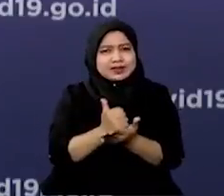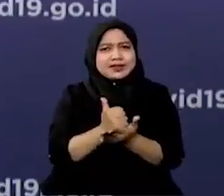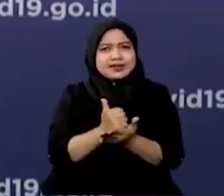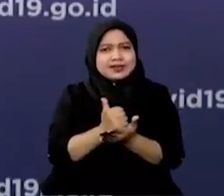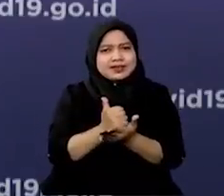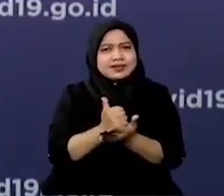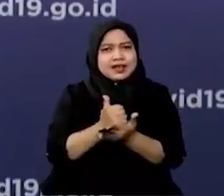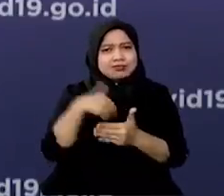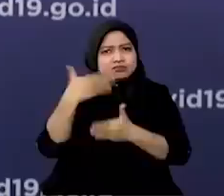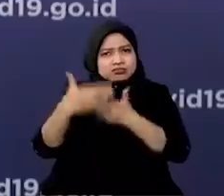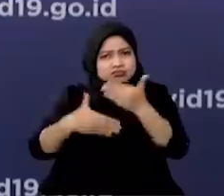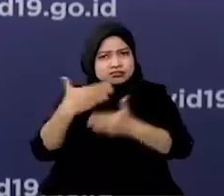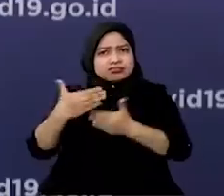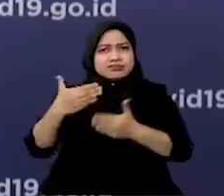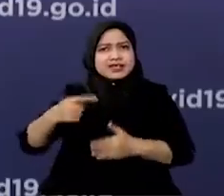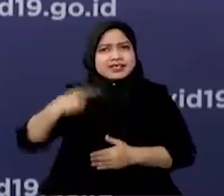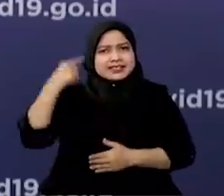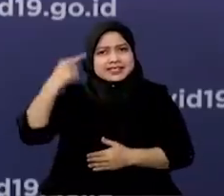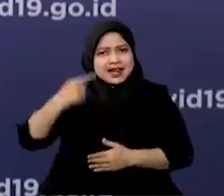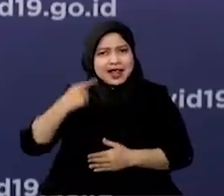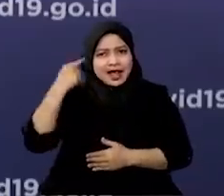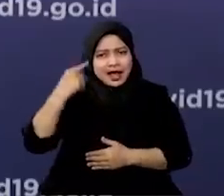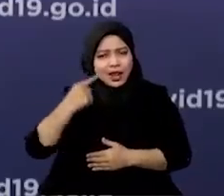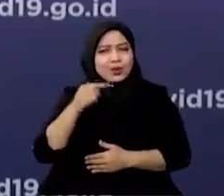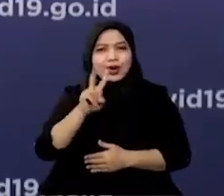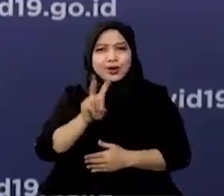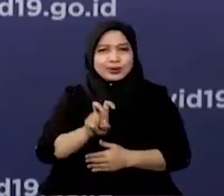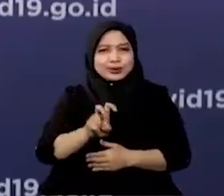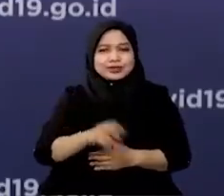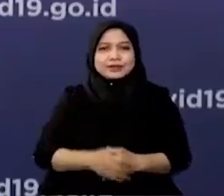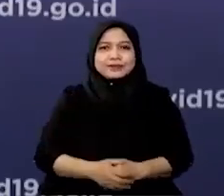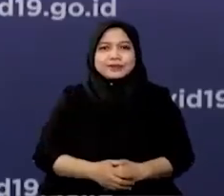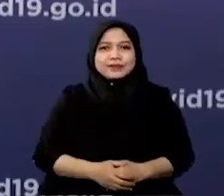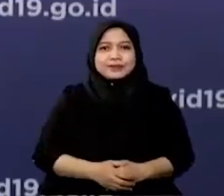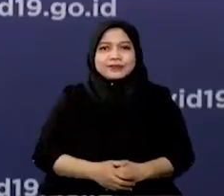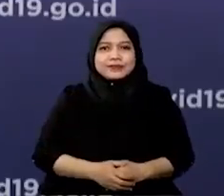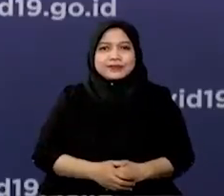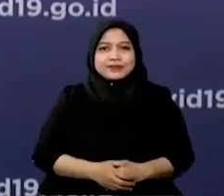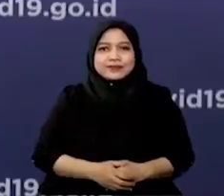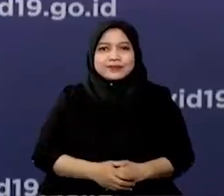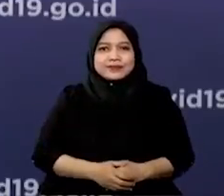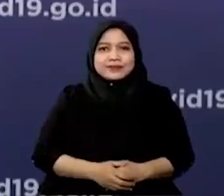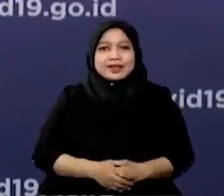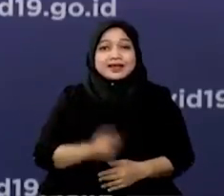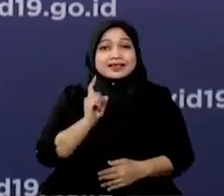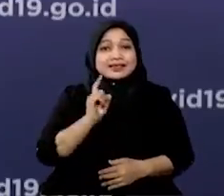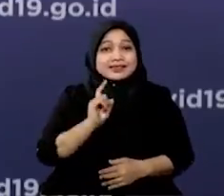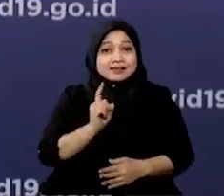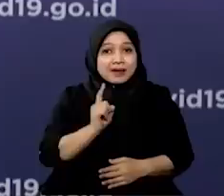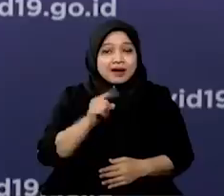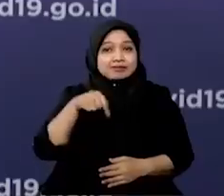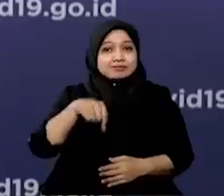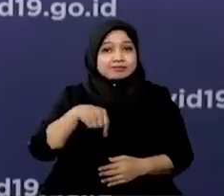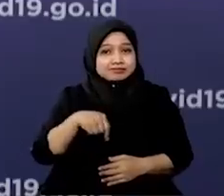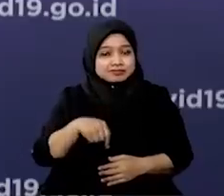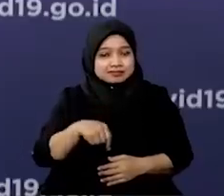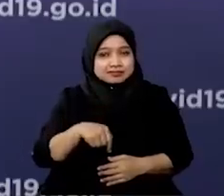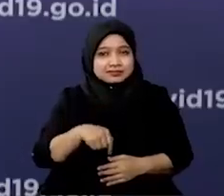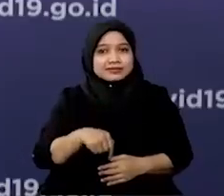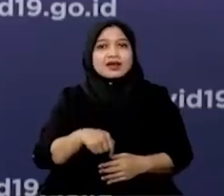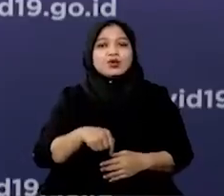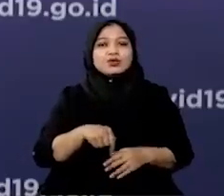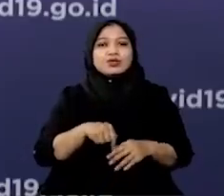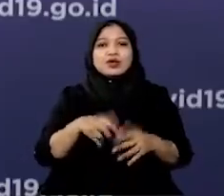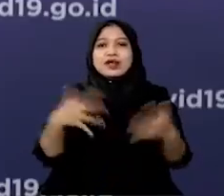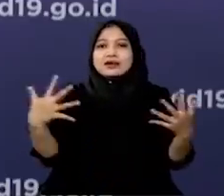kita budayakan dalam setiap kehidupan kita karena inilah yang disebut dengan Hai